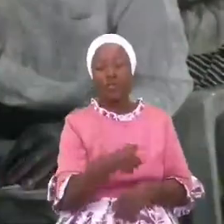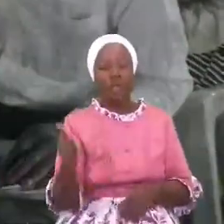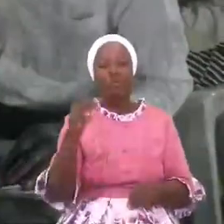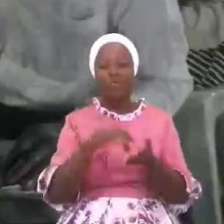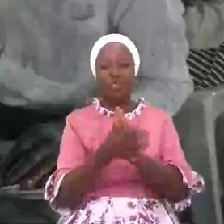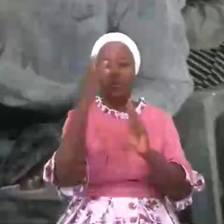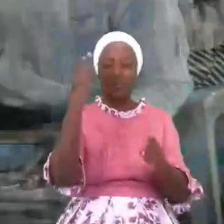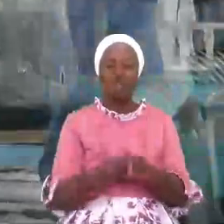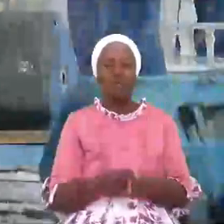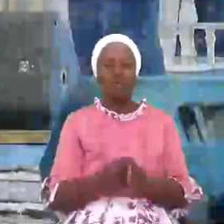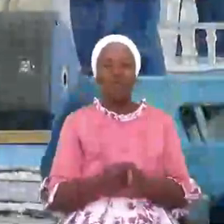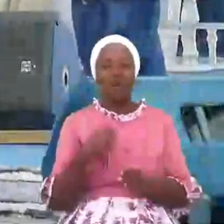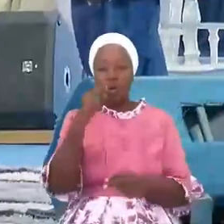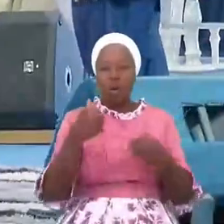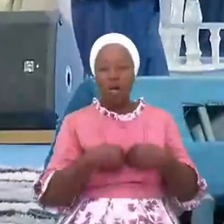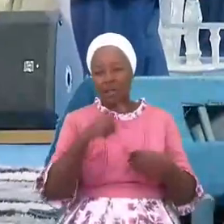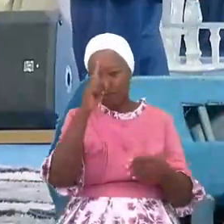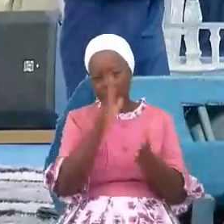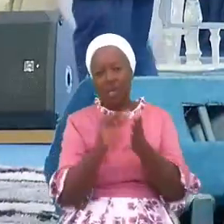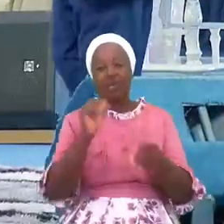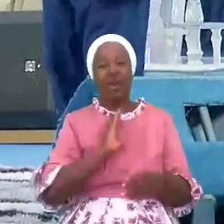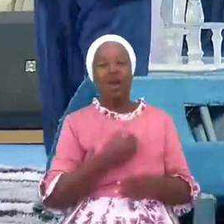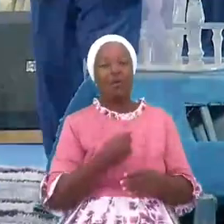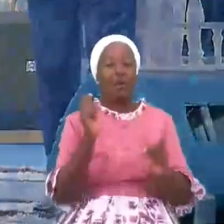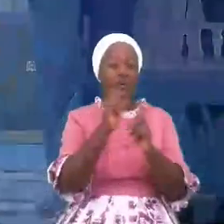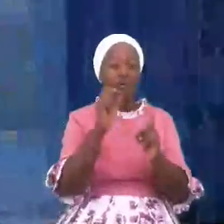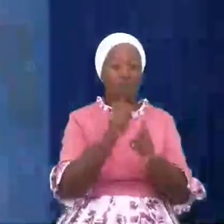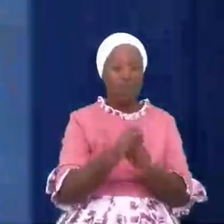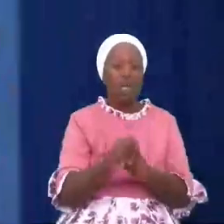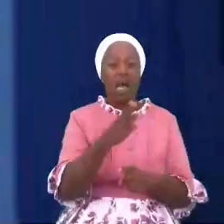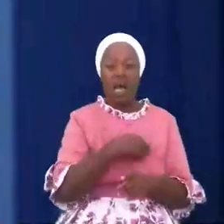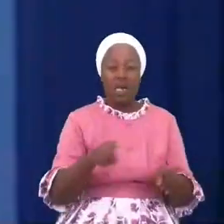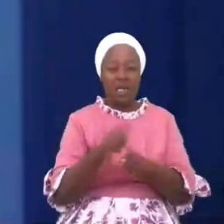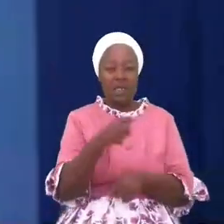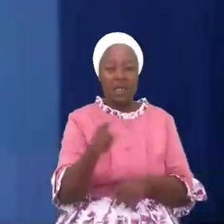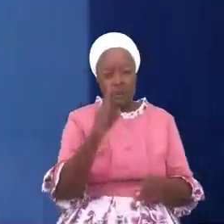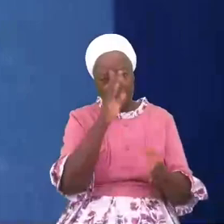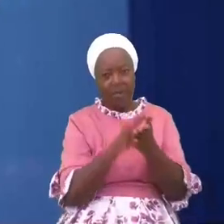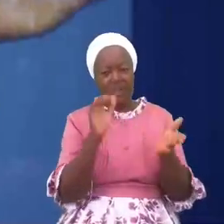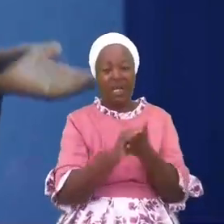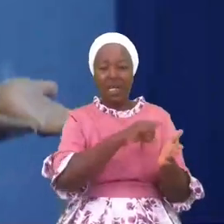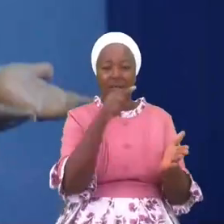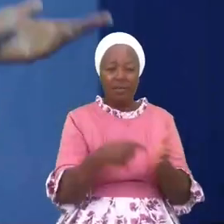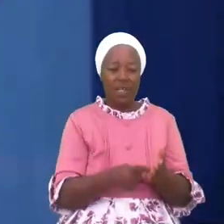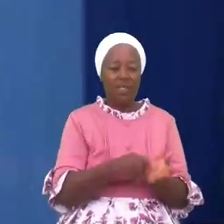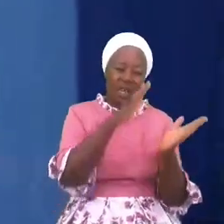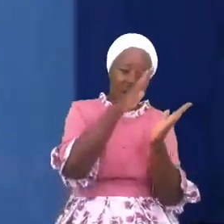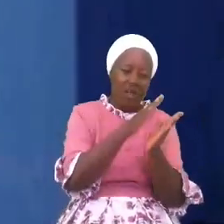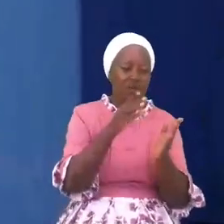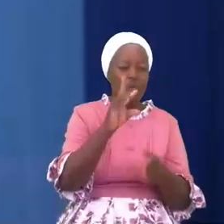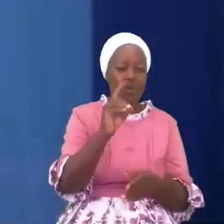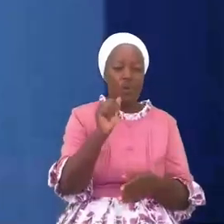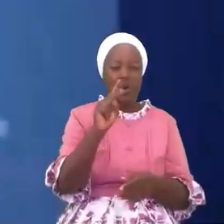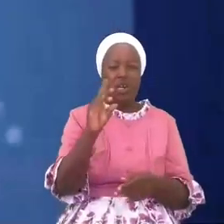d'eux qui a cru à notre rapport. Comme ils ont cru que ce petit David va